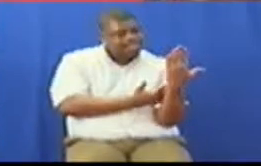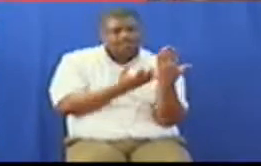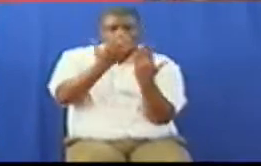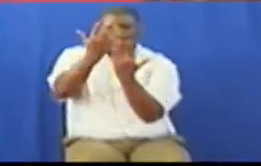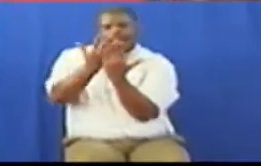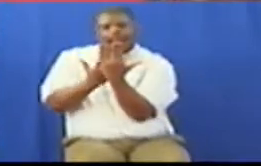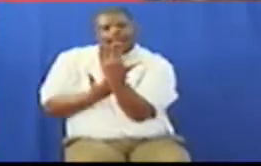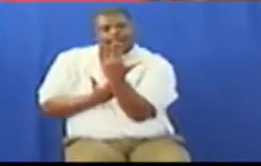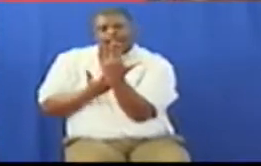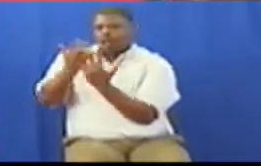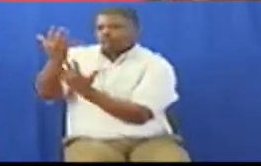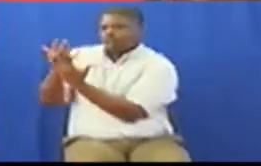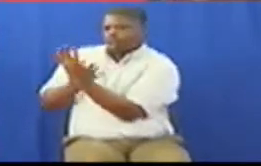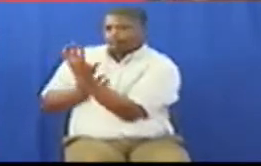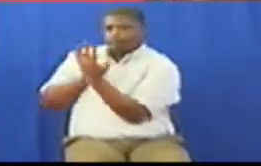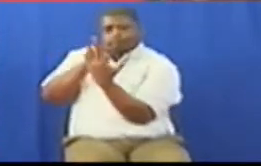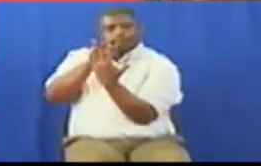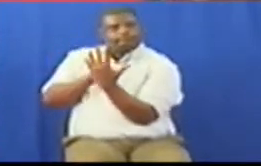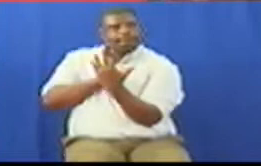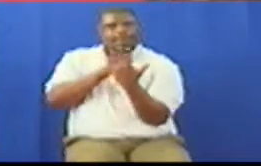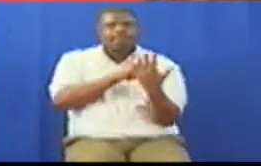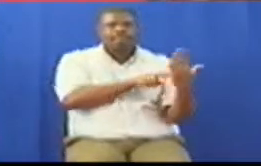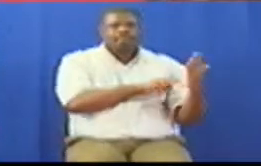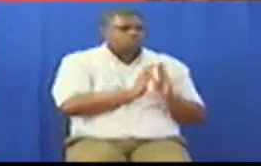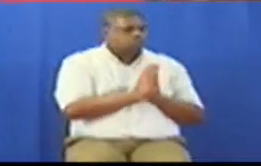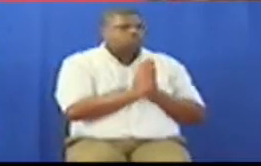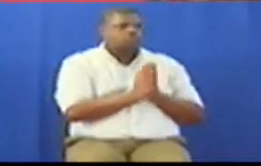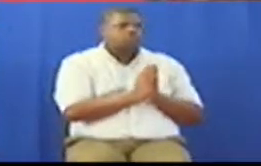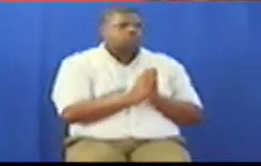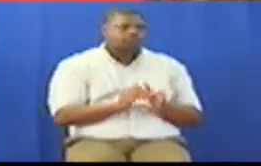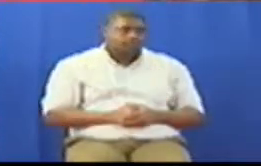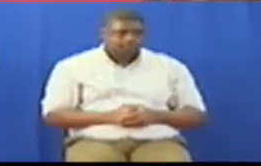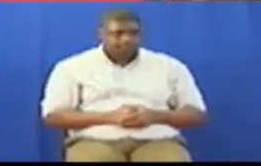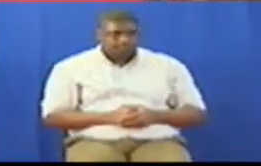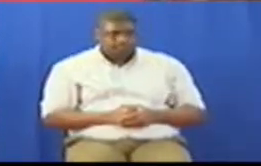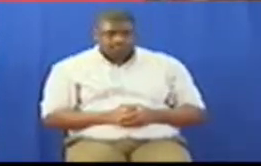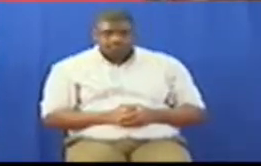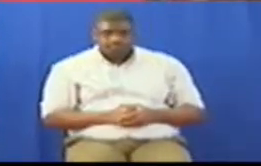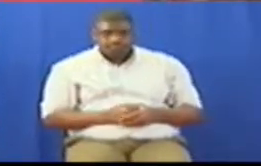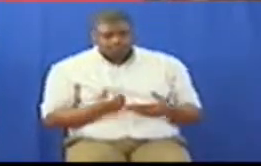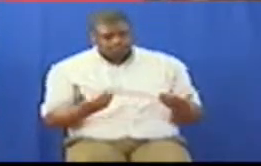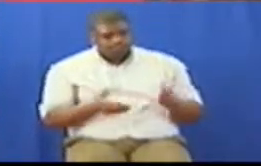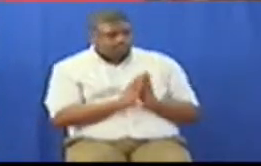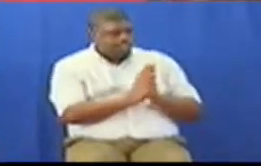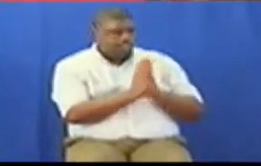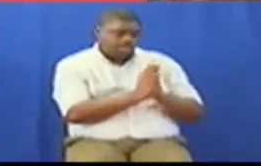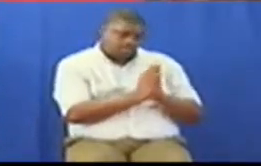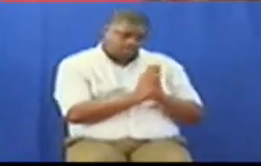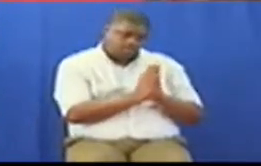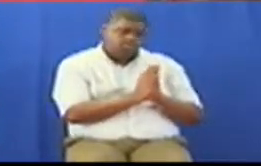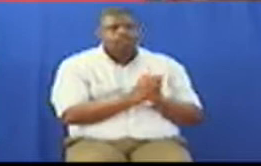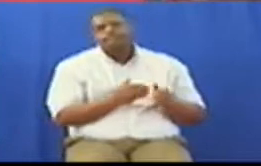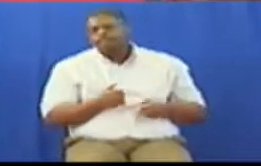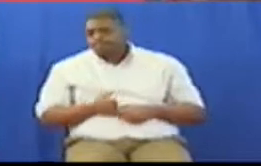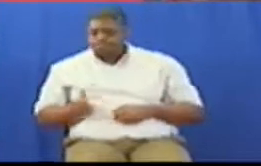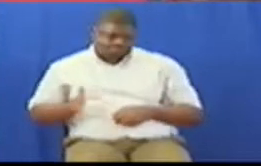sana. Baada ya hapo, Mheshimiwa Spika, ningependa kuchangia kwenye mambo